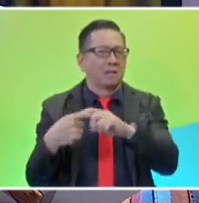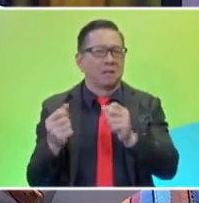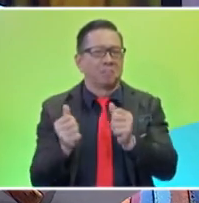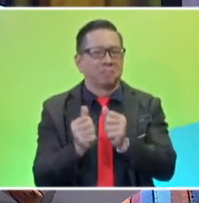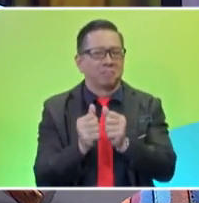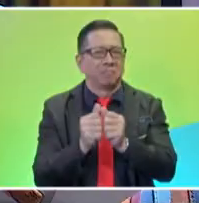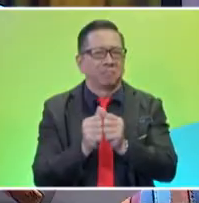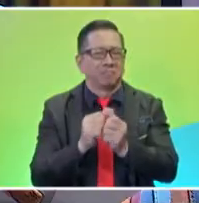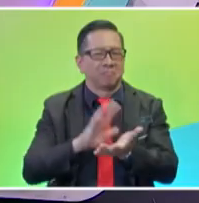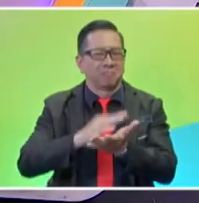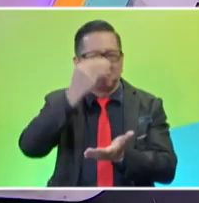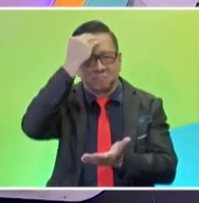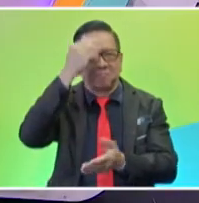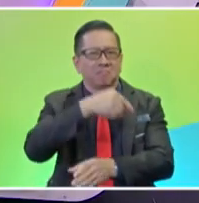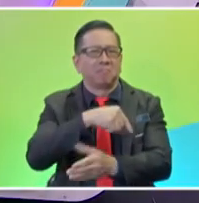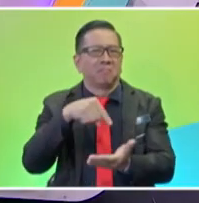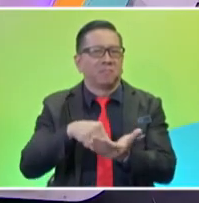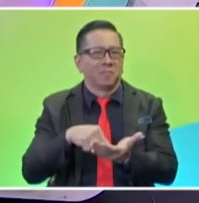hari ini